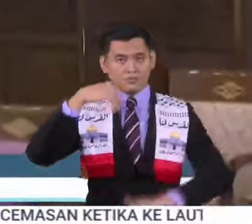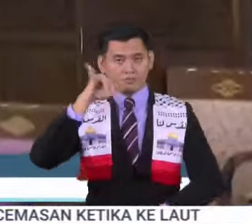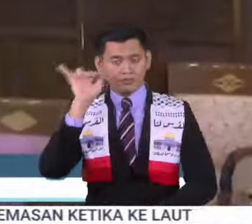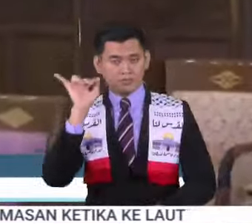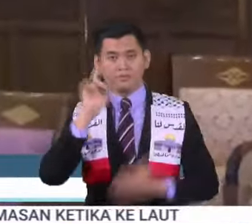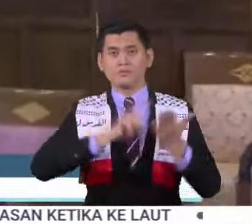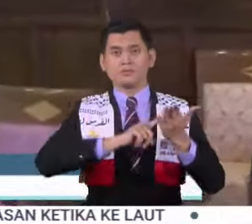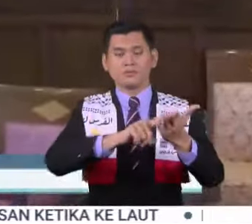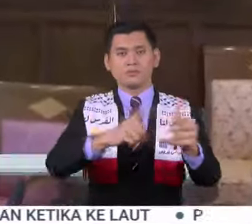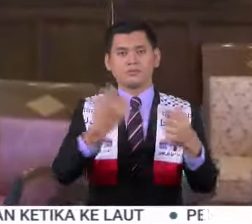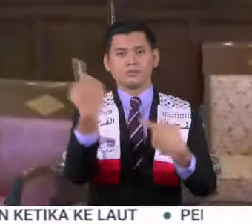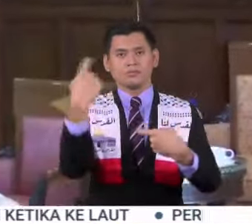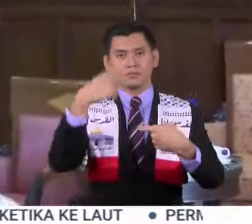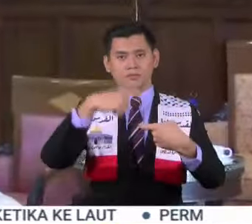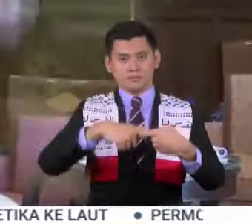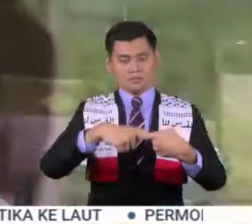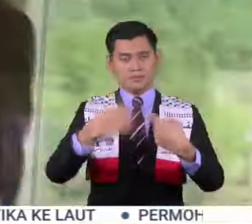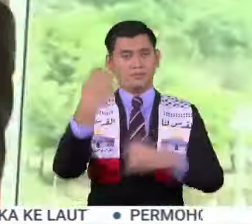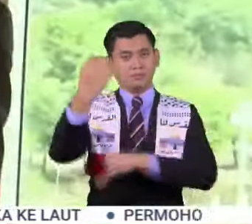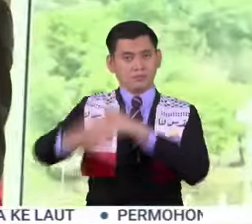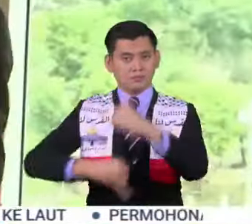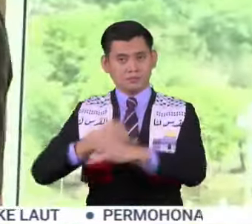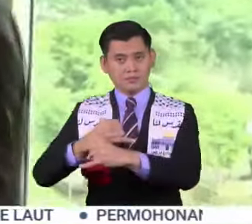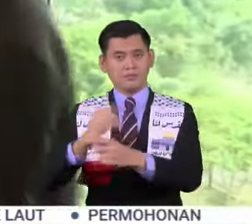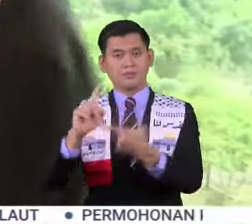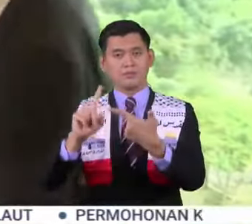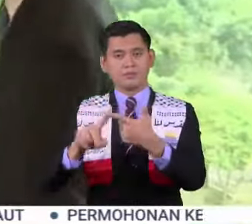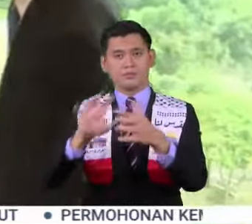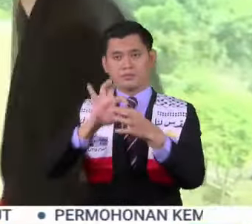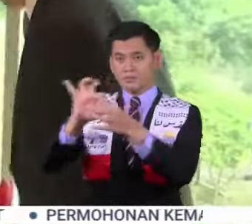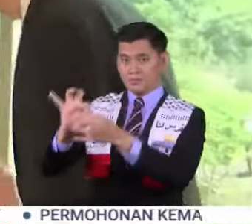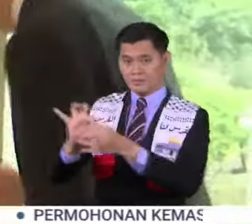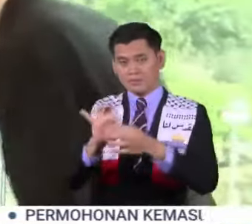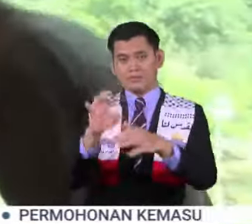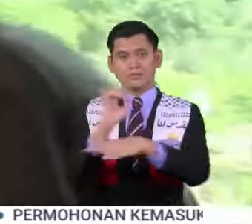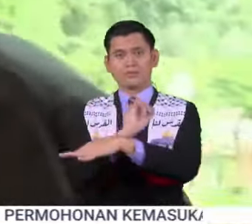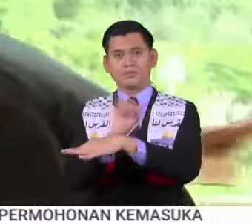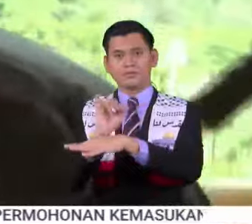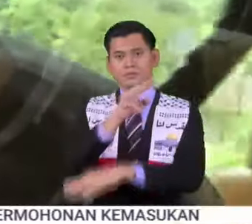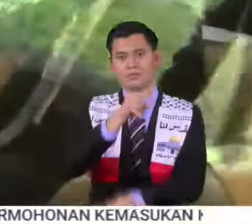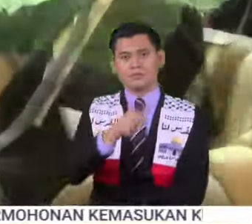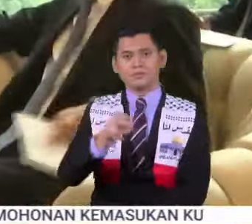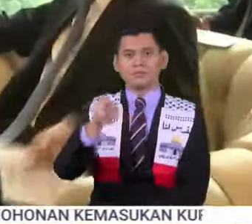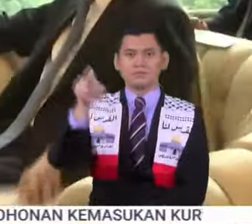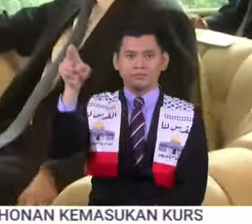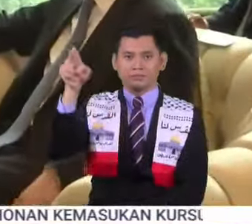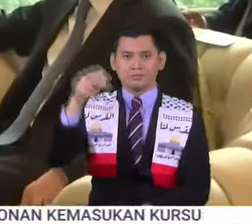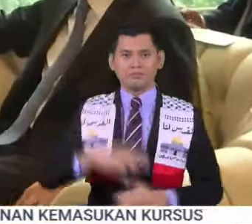antarabangsa yang menjadi kepentingan bersama serta kerjasama dalam industri halal.